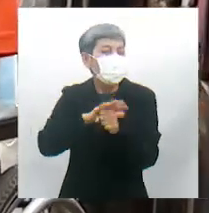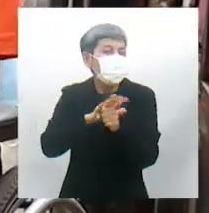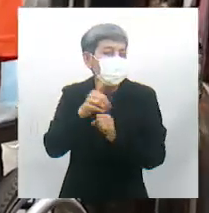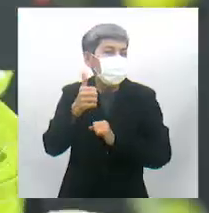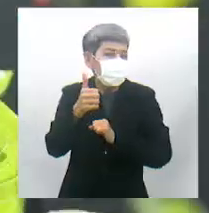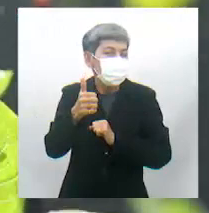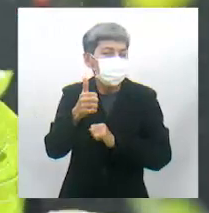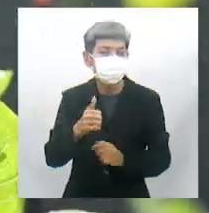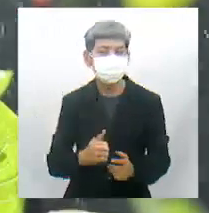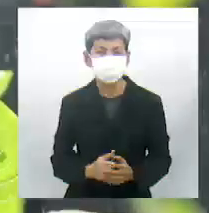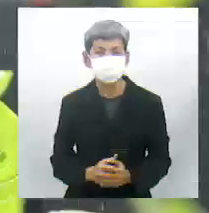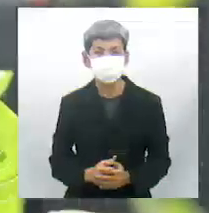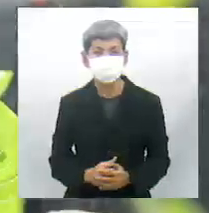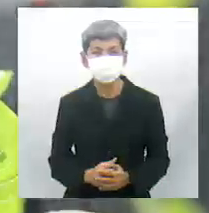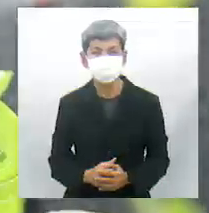ได้ครับ